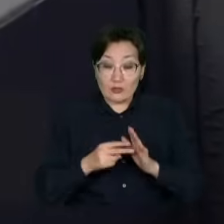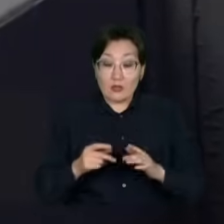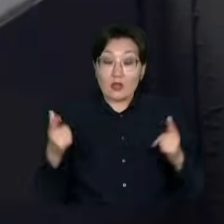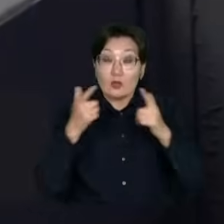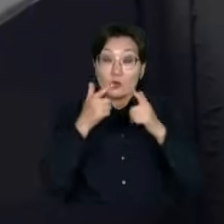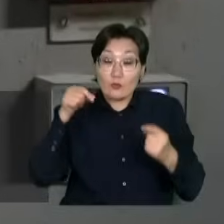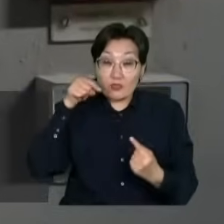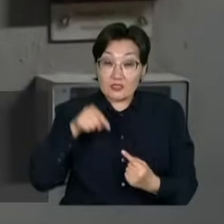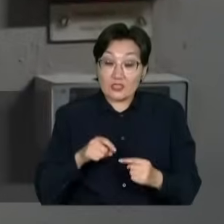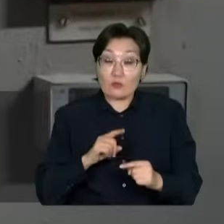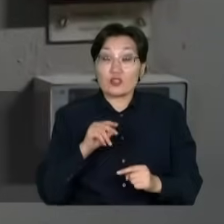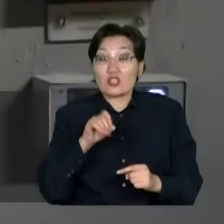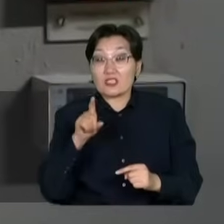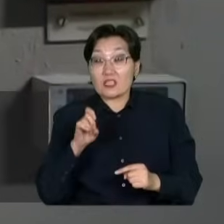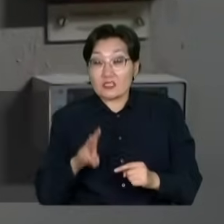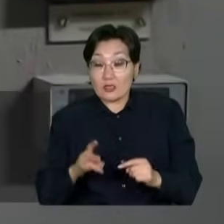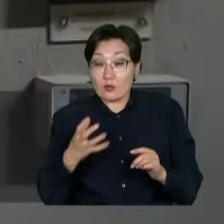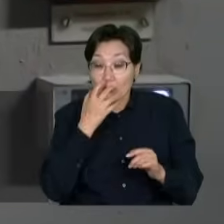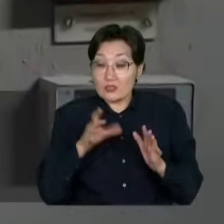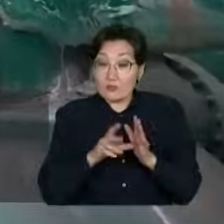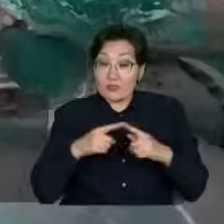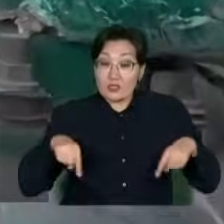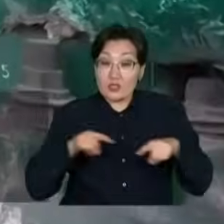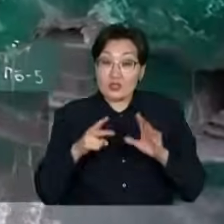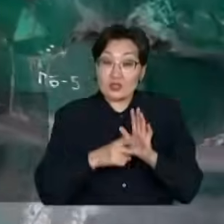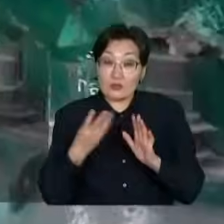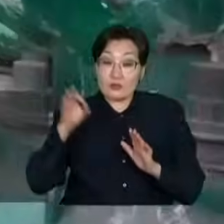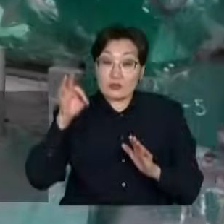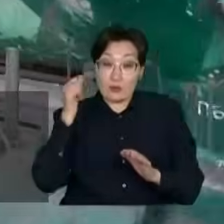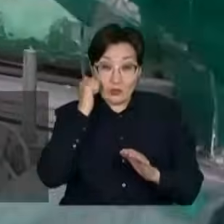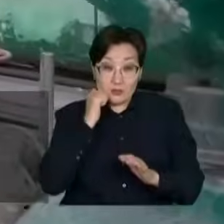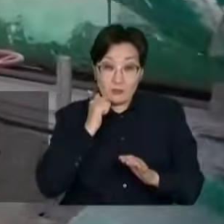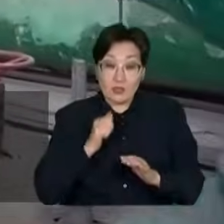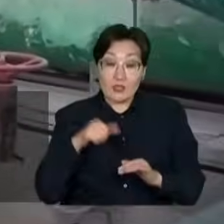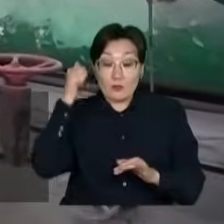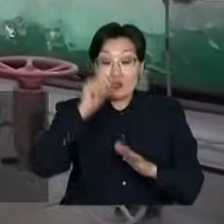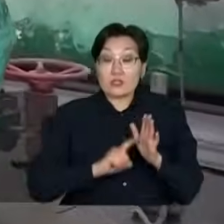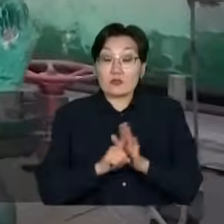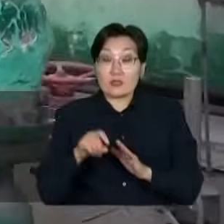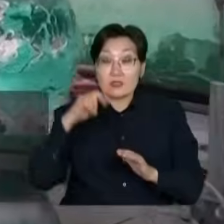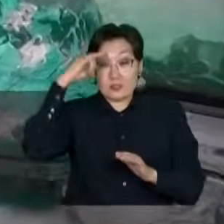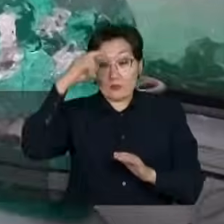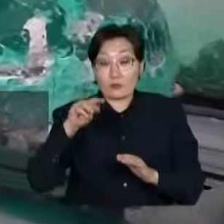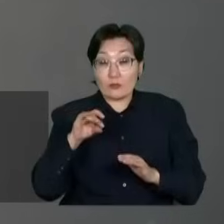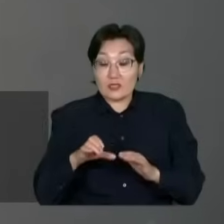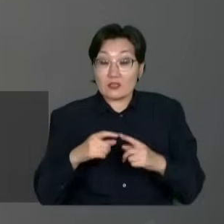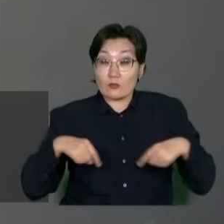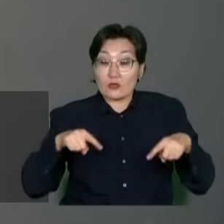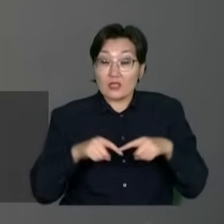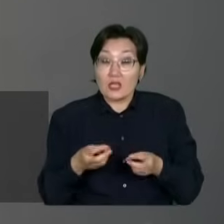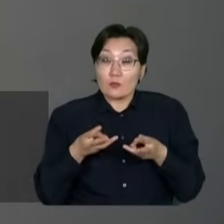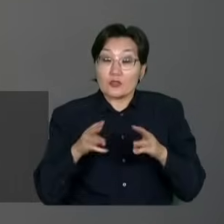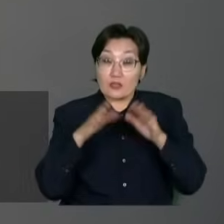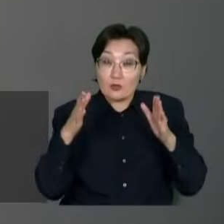ақпаратқа сүйенсек, Жезқазған жылу электр орталығы 74%-ға тозған. Ақпар үшін айтайық, жыл басында Қазақмыс корпорациясы тарапынан қазандықтар